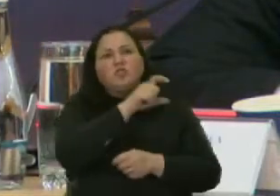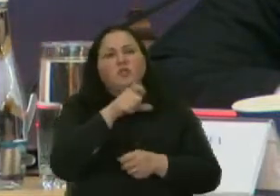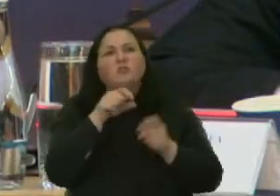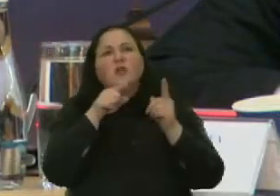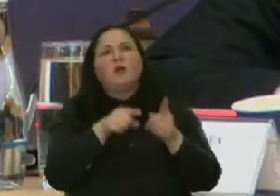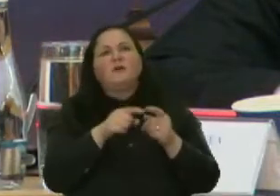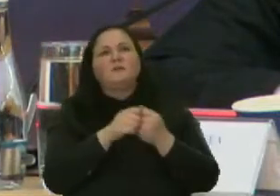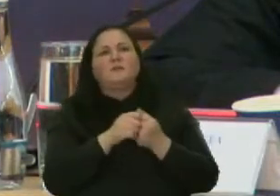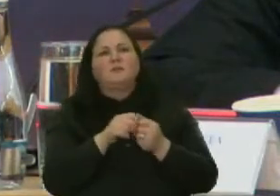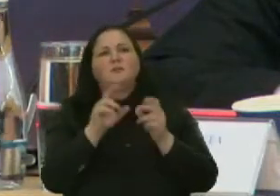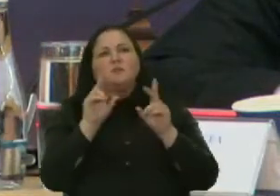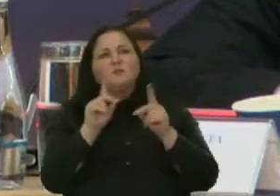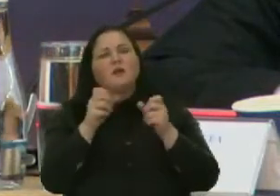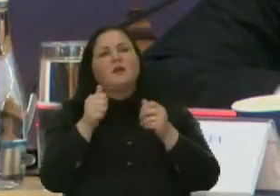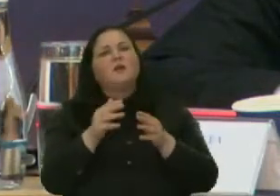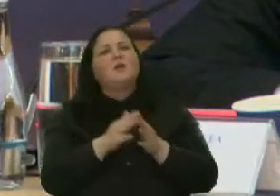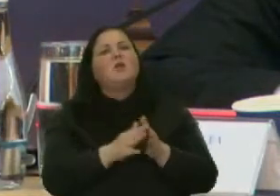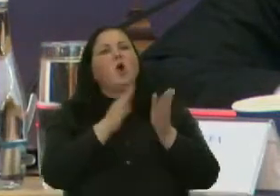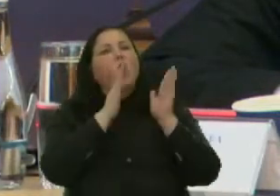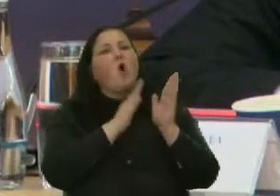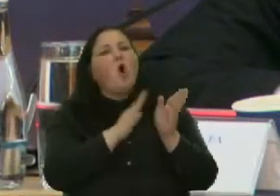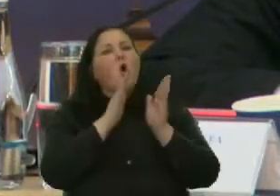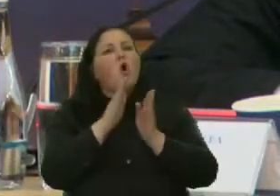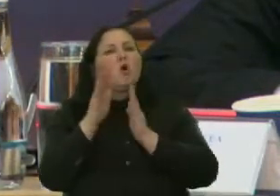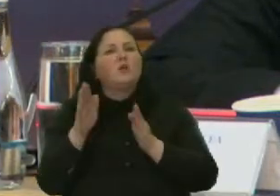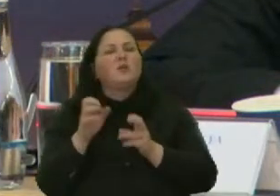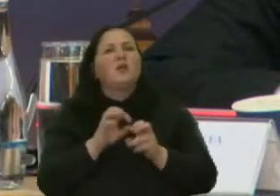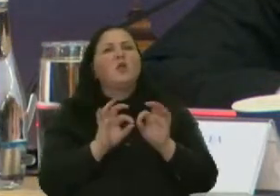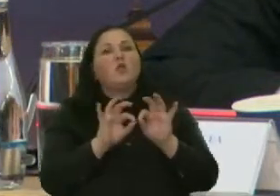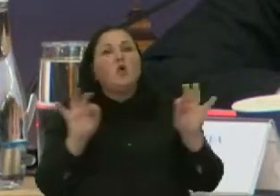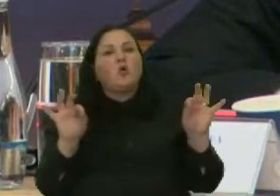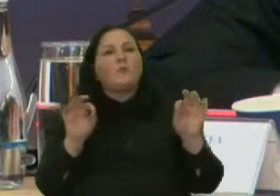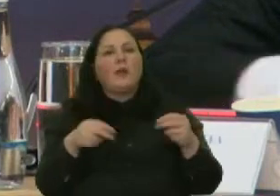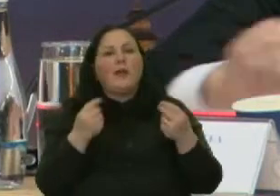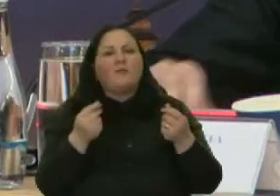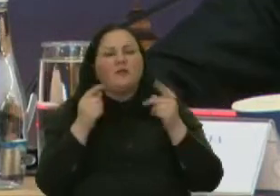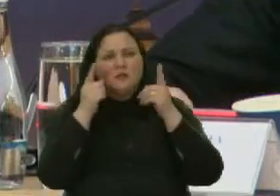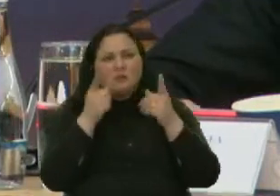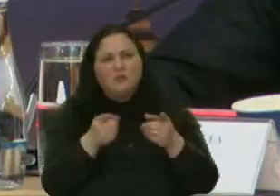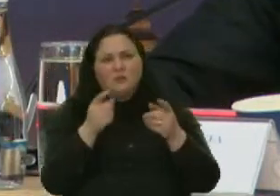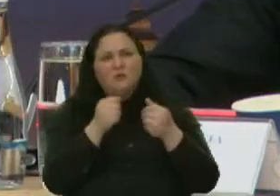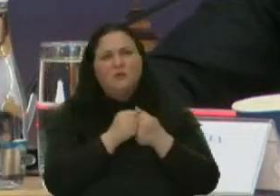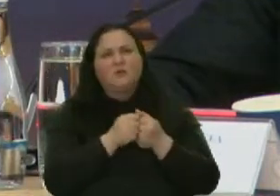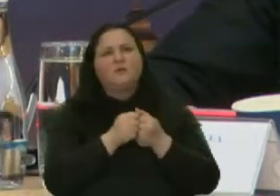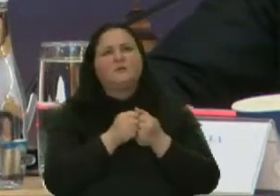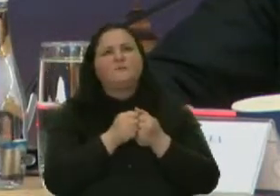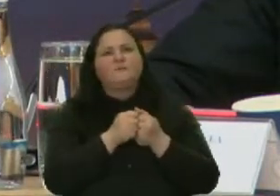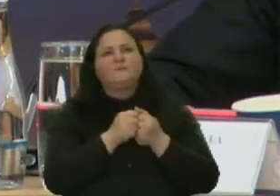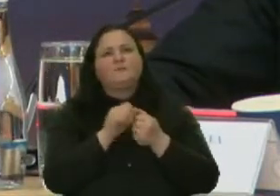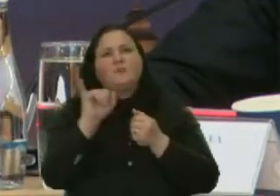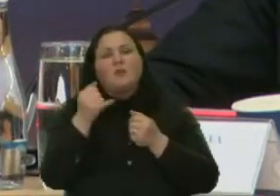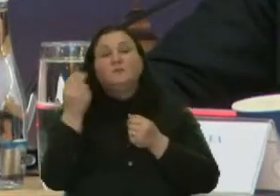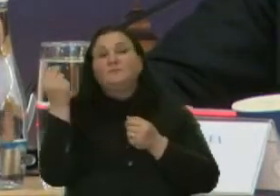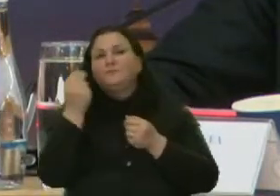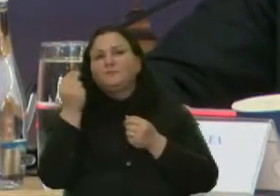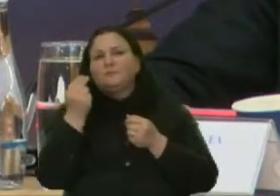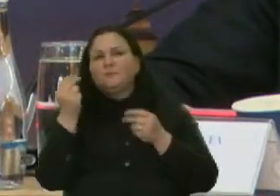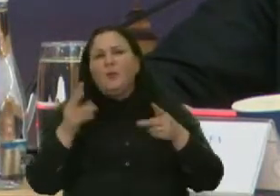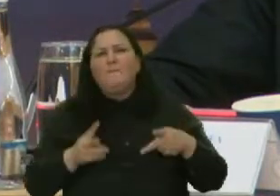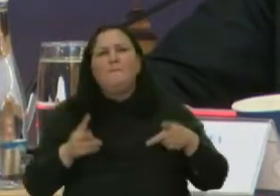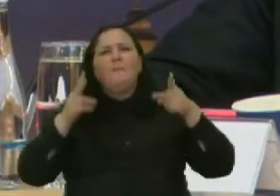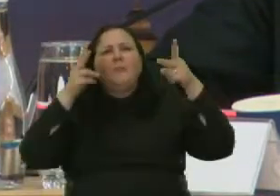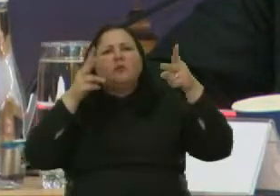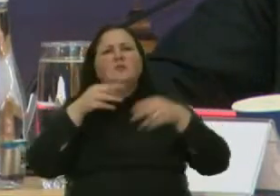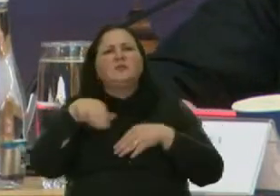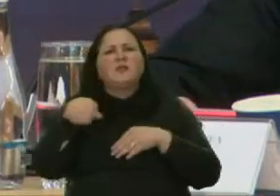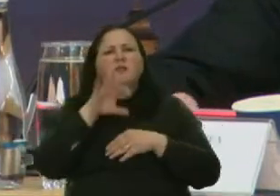dar în în în ordinea firească a a finanțării lor iar pentru pasajul de la Oașului